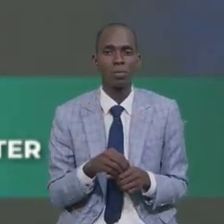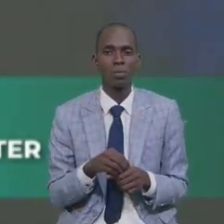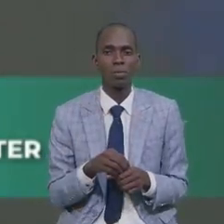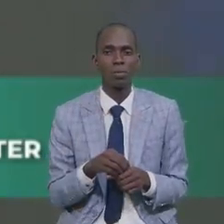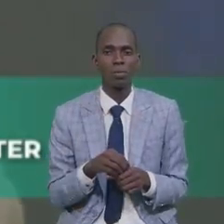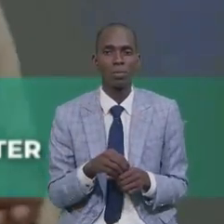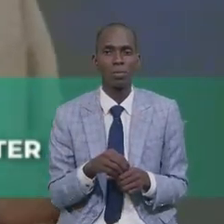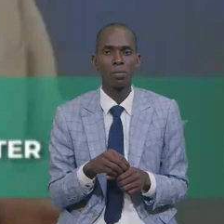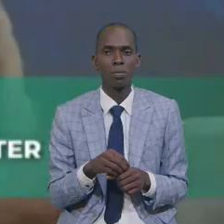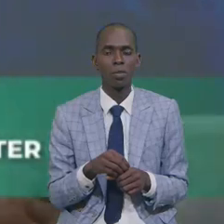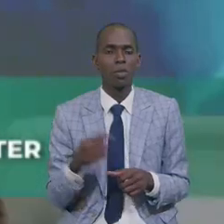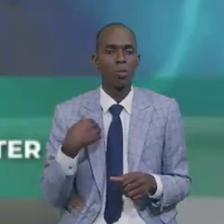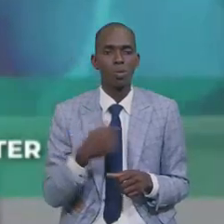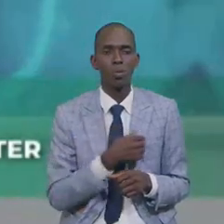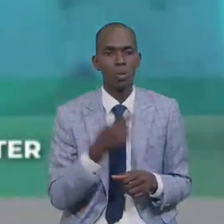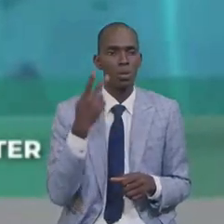dit,